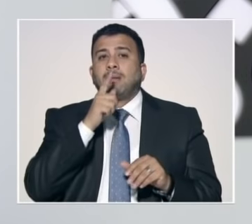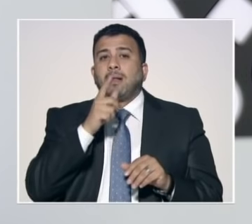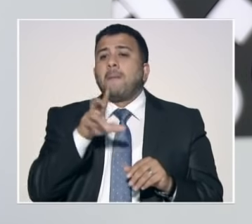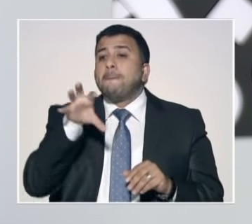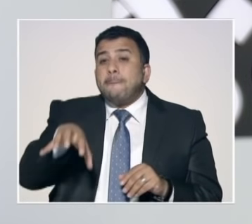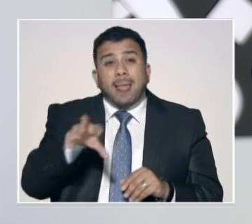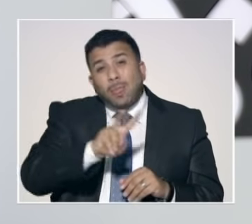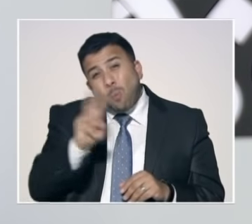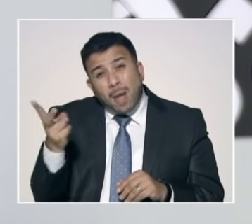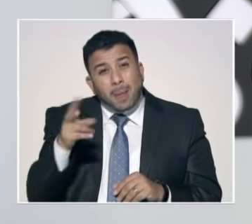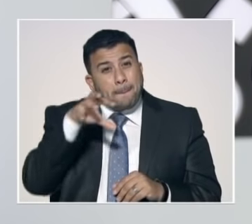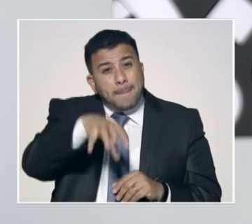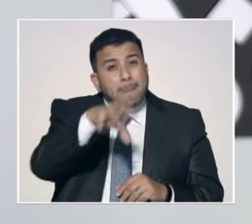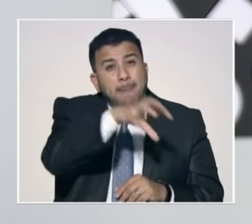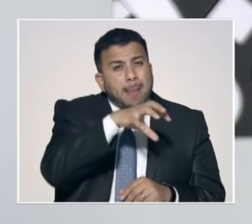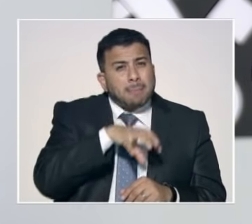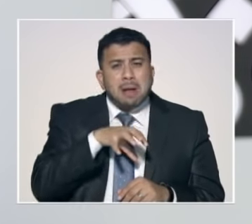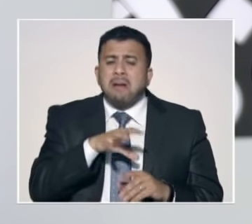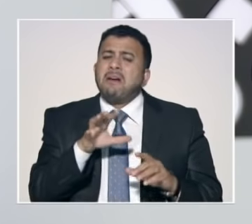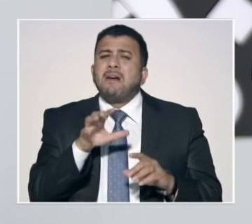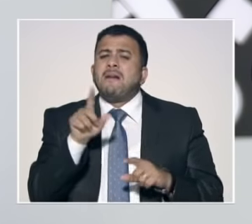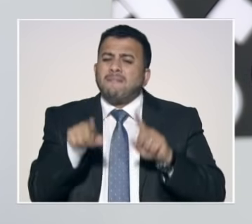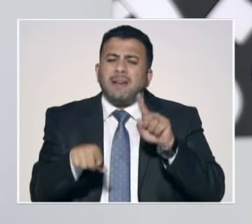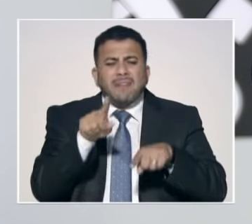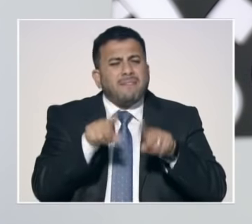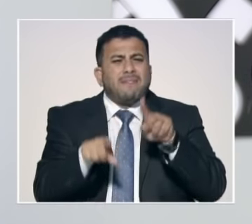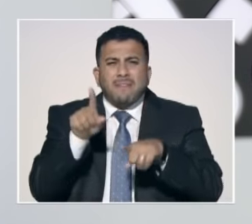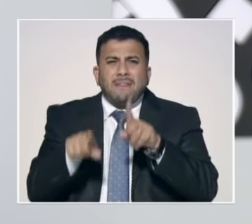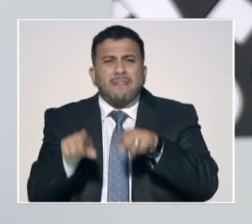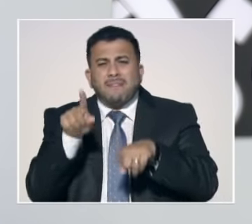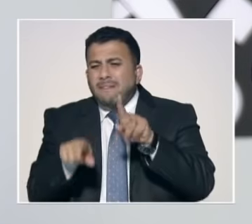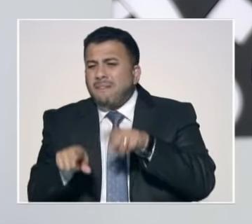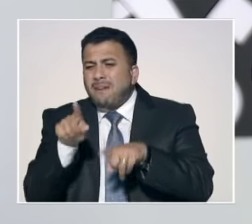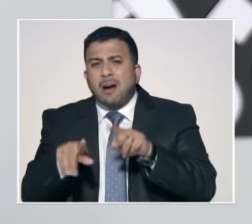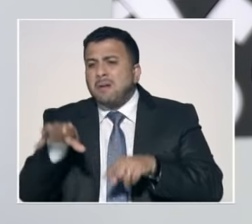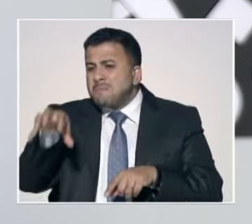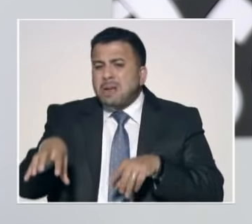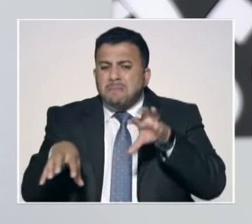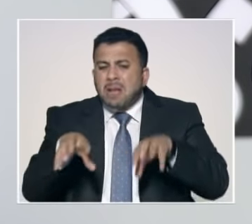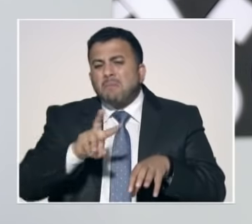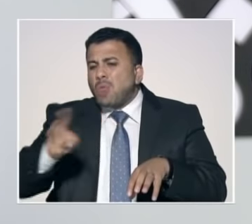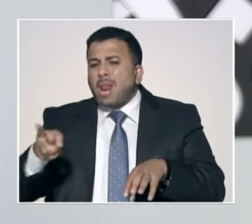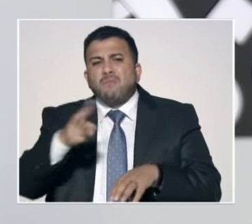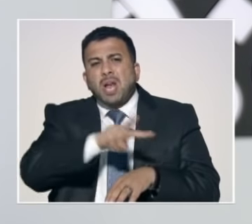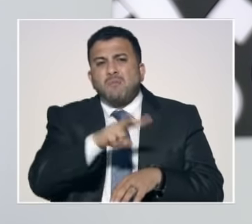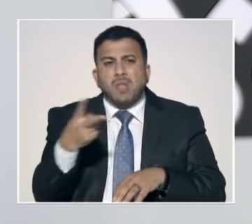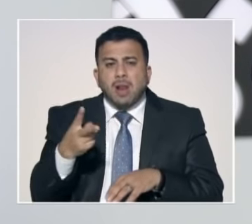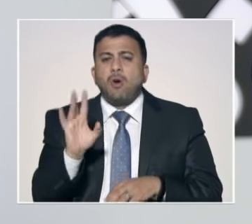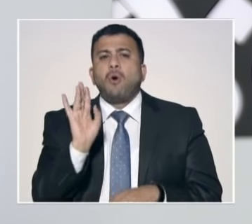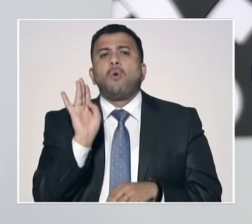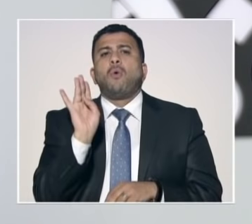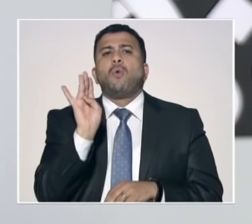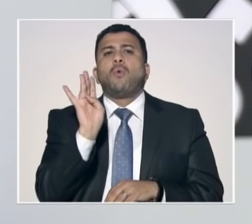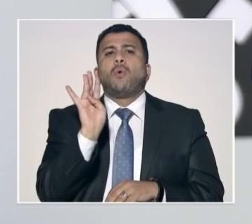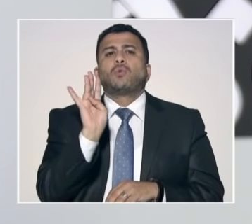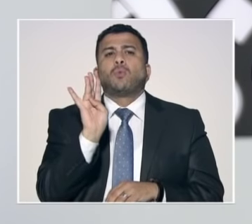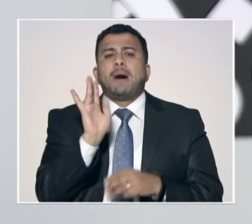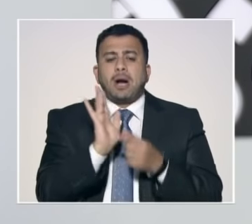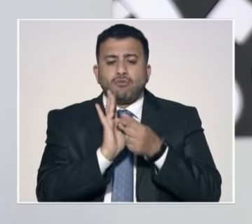الفاضلة وموجودة حتى في الإقليم الواحد، يختلفون من منطقة إلى منطقة. الخطبة عندهم